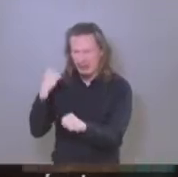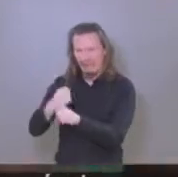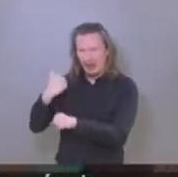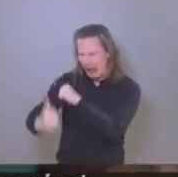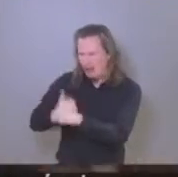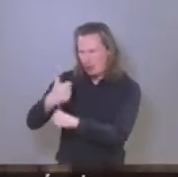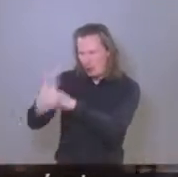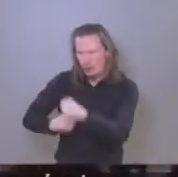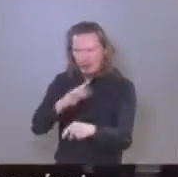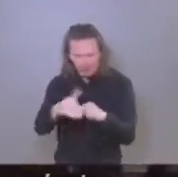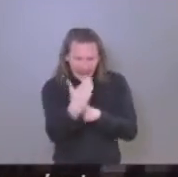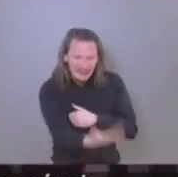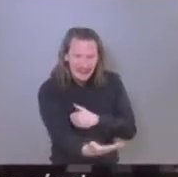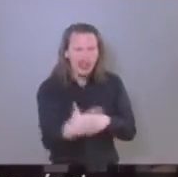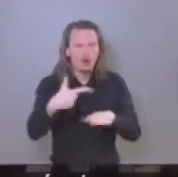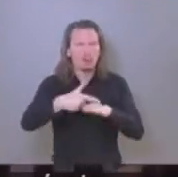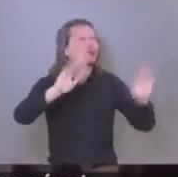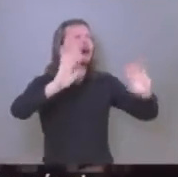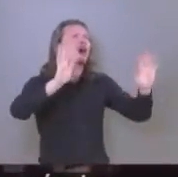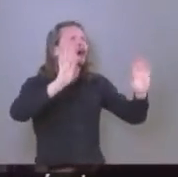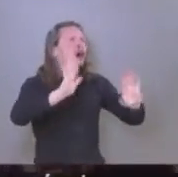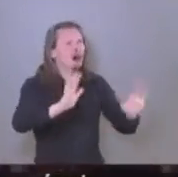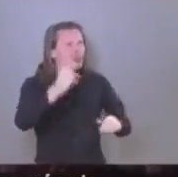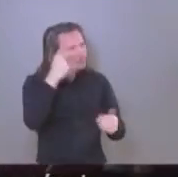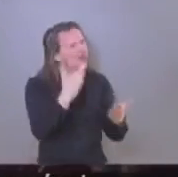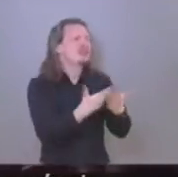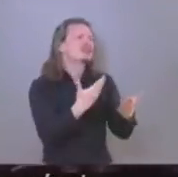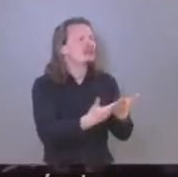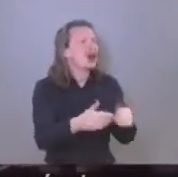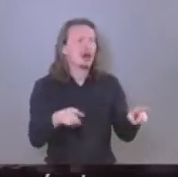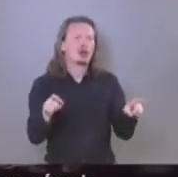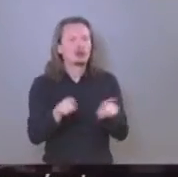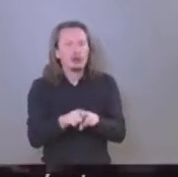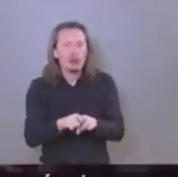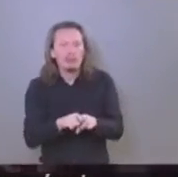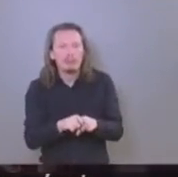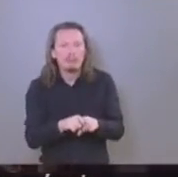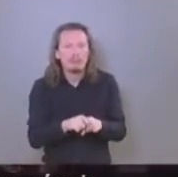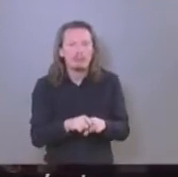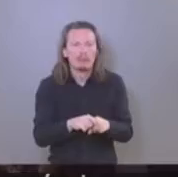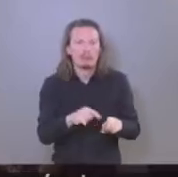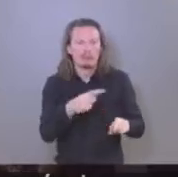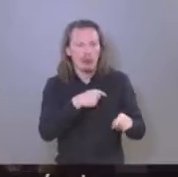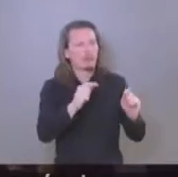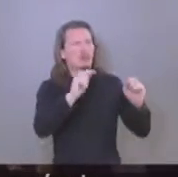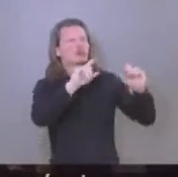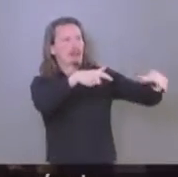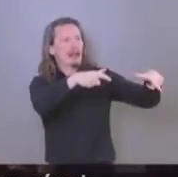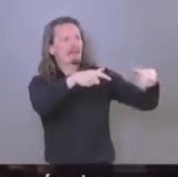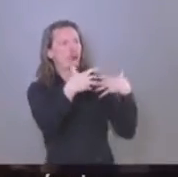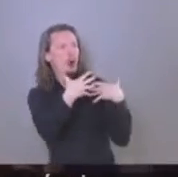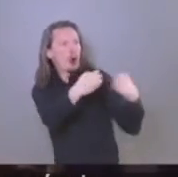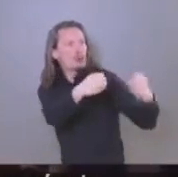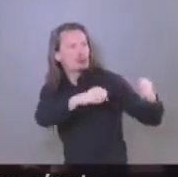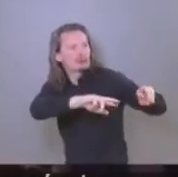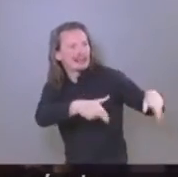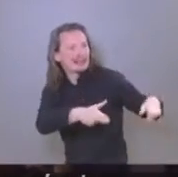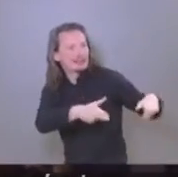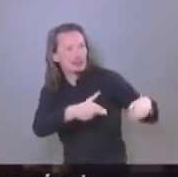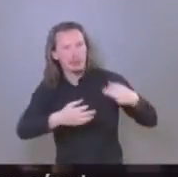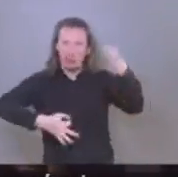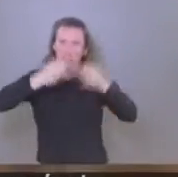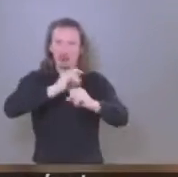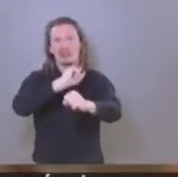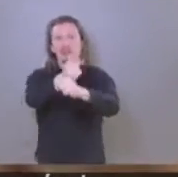an et demi, ont commencé à dire, mais si c'est ça, c'est comme si j'avais de fait, j'étais l'employé de cette plateforme. Et ils ont gagné des procès,